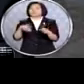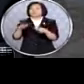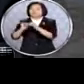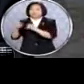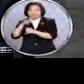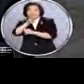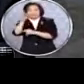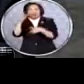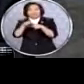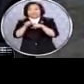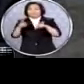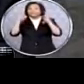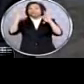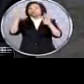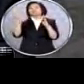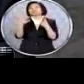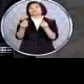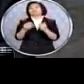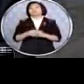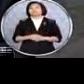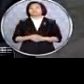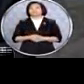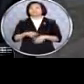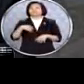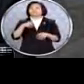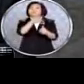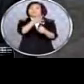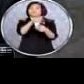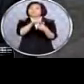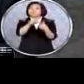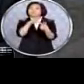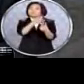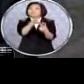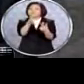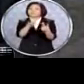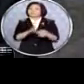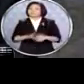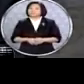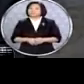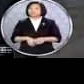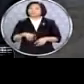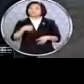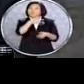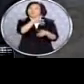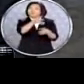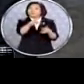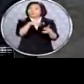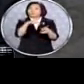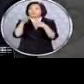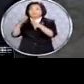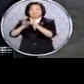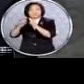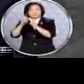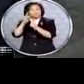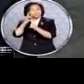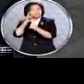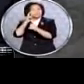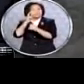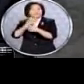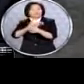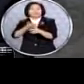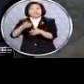了公平跟正义。我要请问两位主席，你们如何说服民众让你们